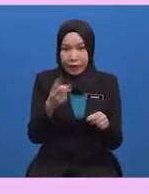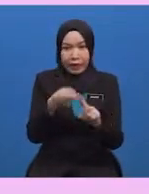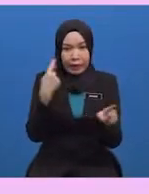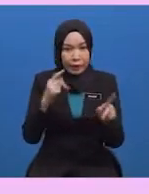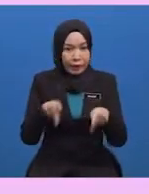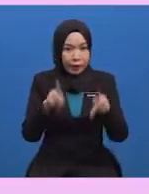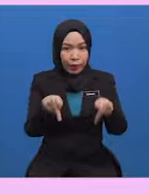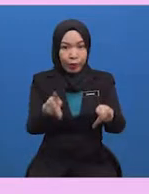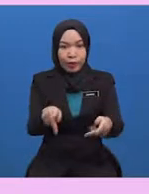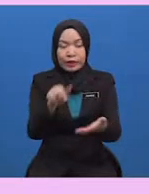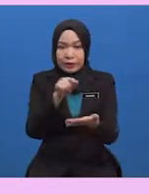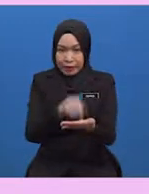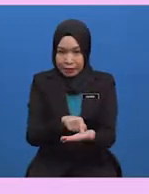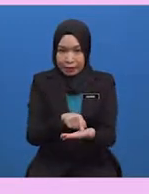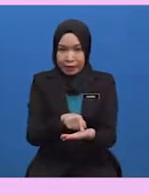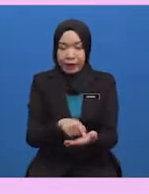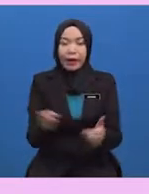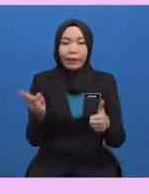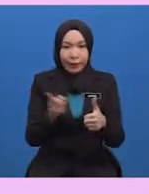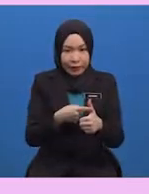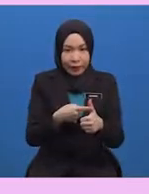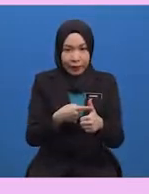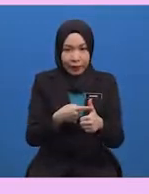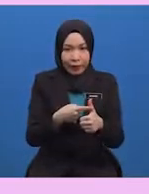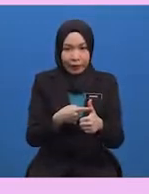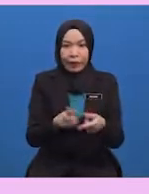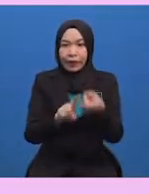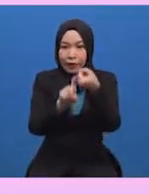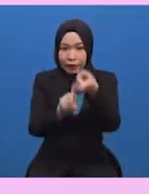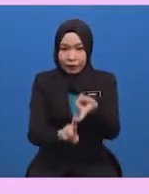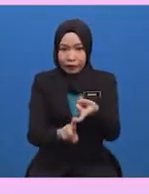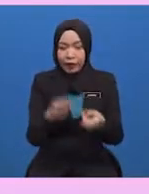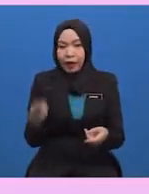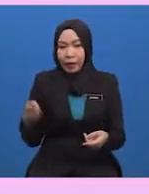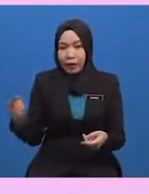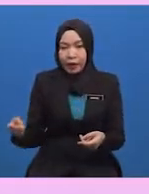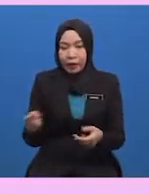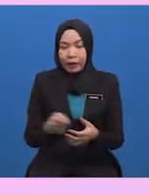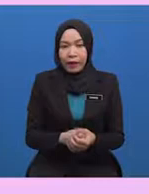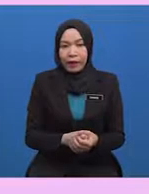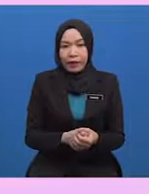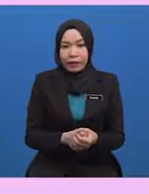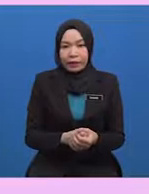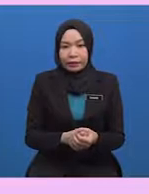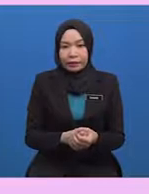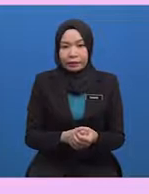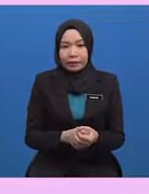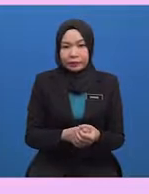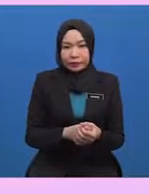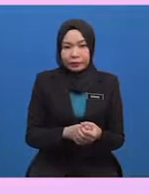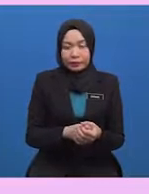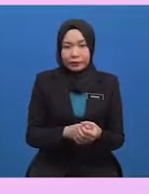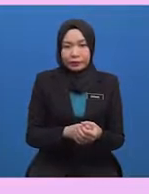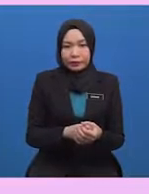proses-proses berikut. Pertama, pergantungan bahan mentah. Desa akan